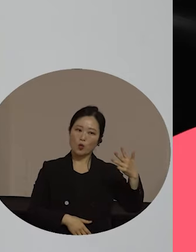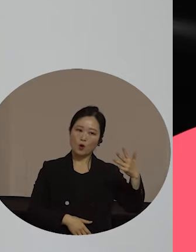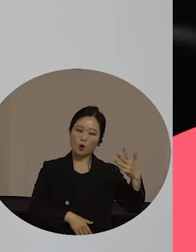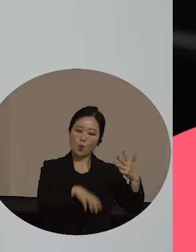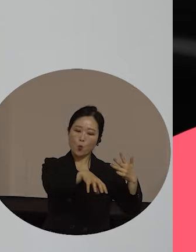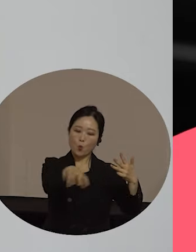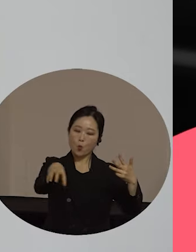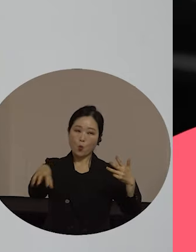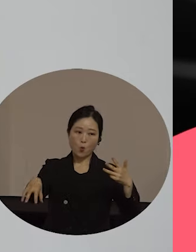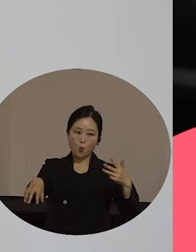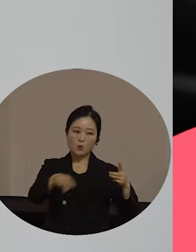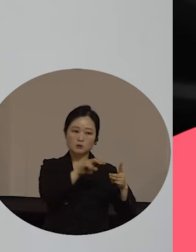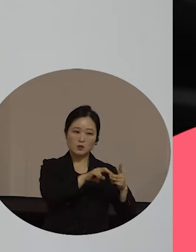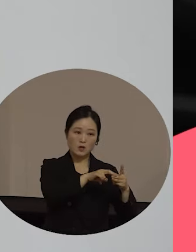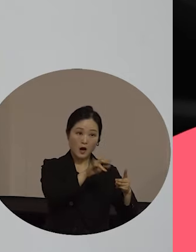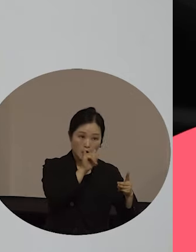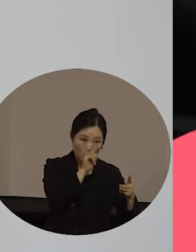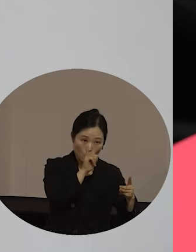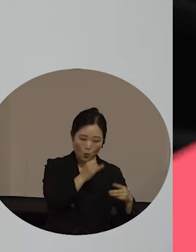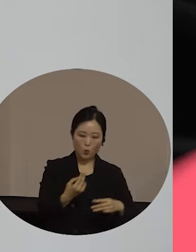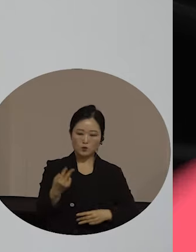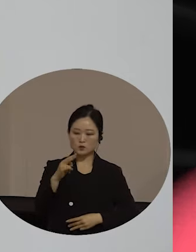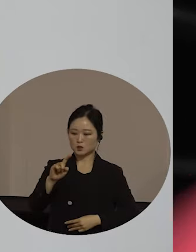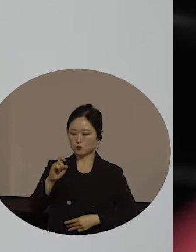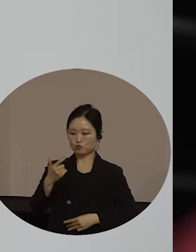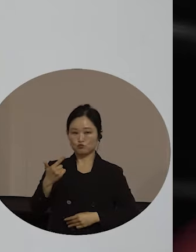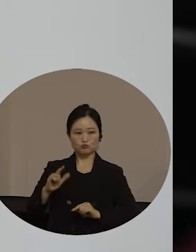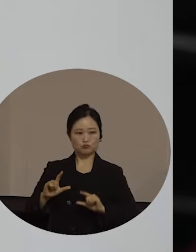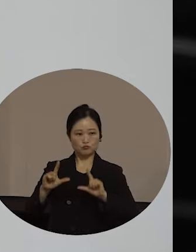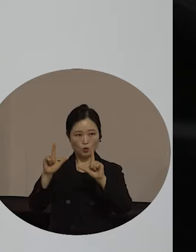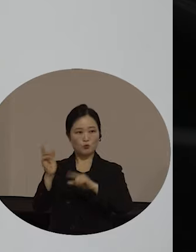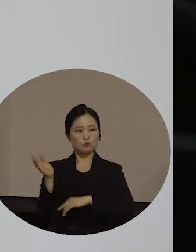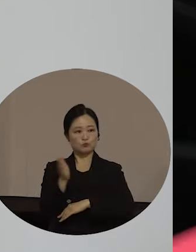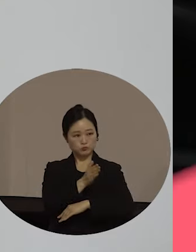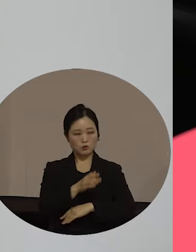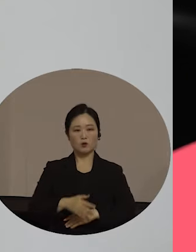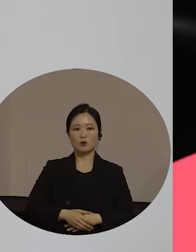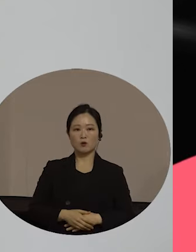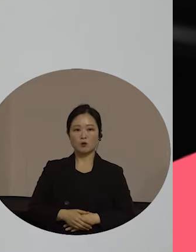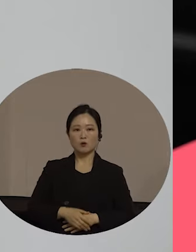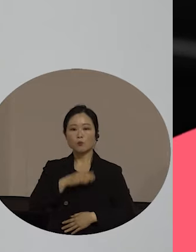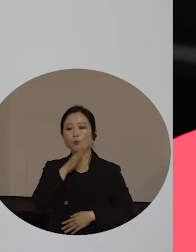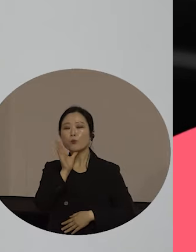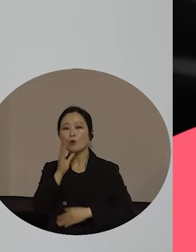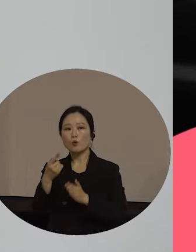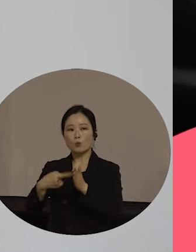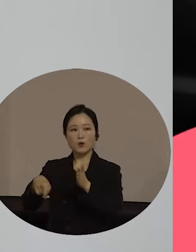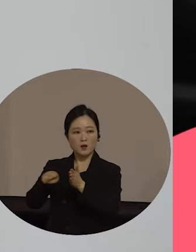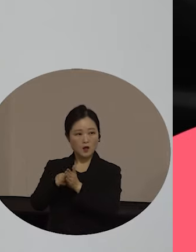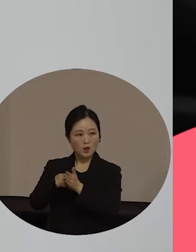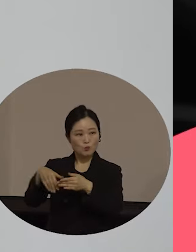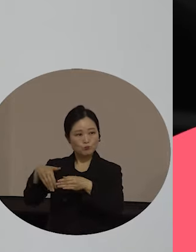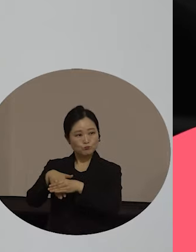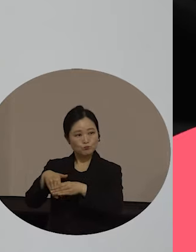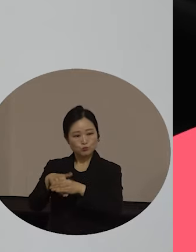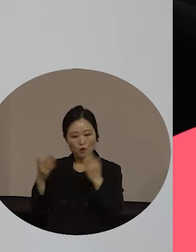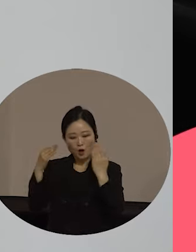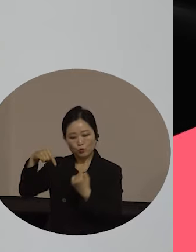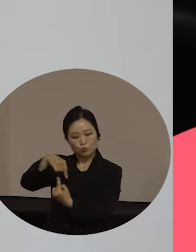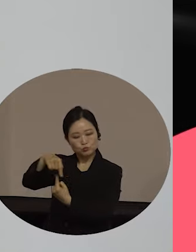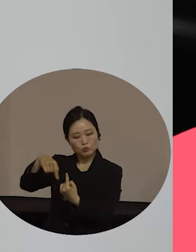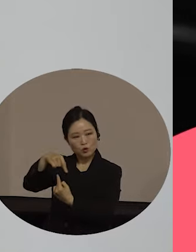광역센터하고 2016년부터 생애전환 중장년 대상으로 문화예술 학교를 5년 정도 해오고